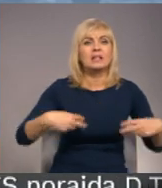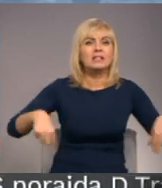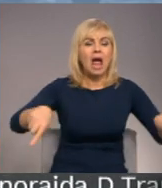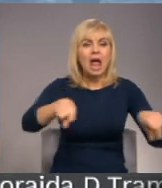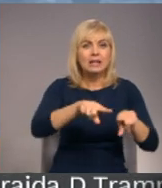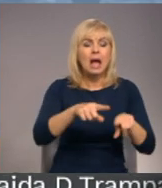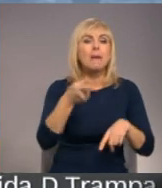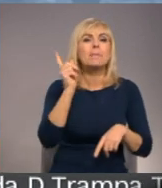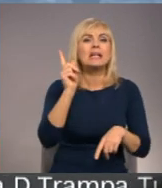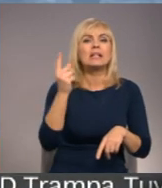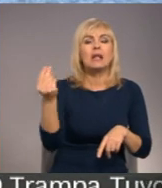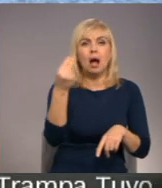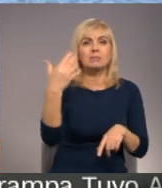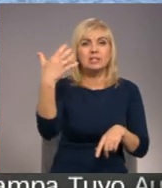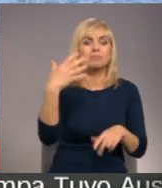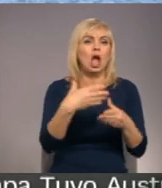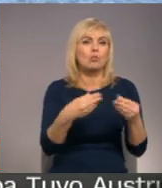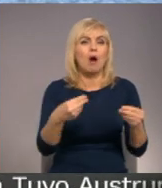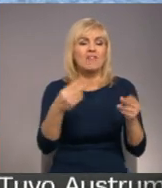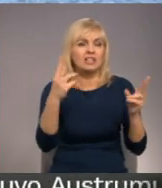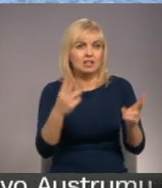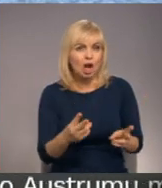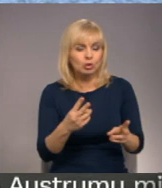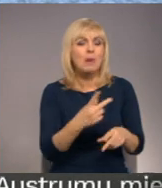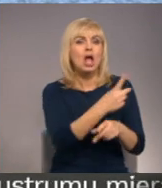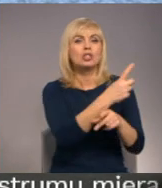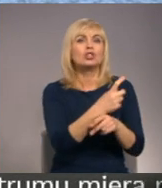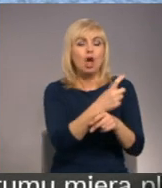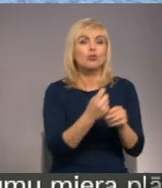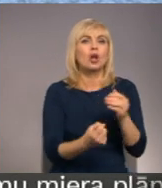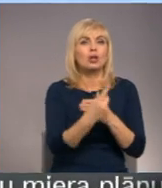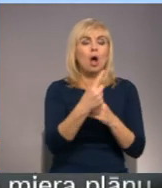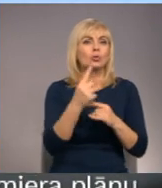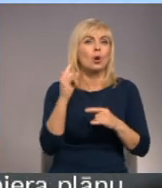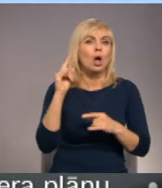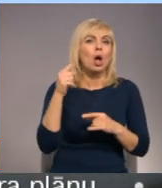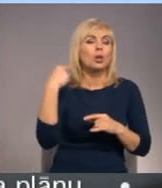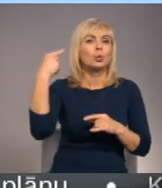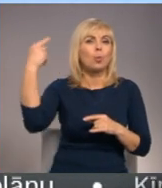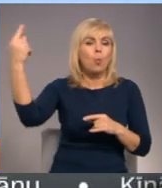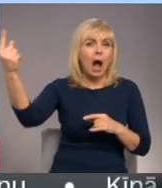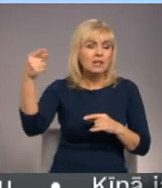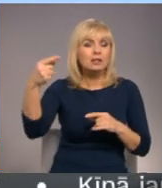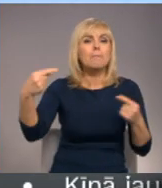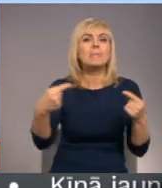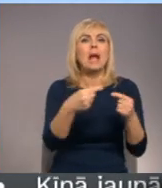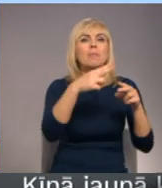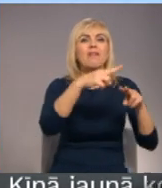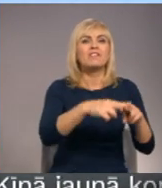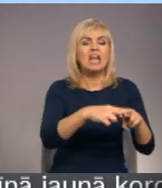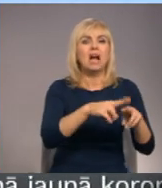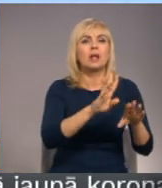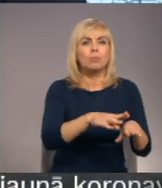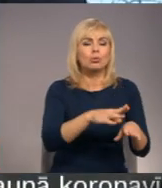zīmes, lai novērstu negadījumus. Turklāt šaušana, kas rada vislielāko troksni, notiek tikai tai piemērotā šautuvē, nevis